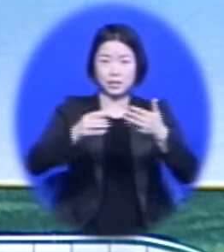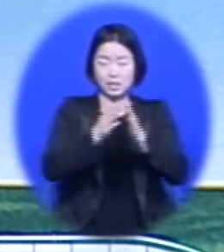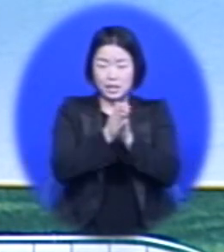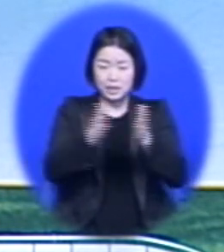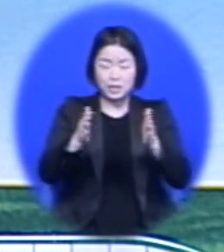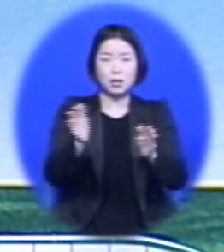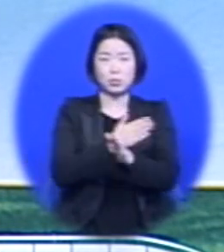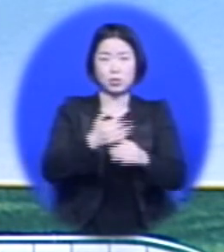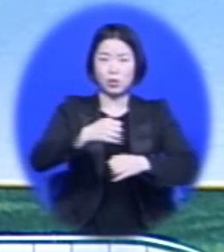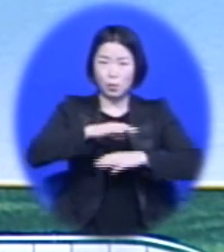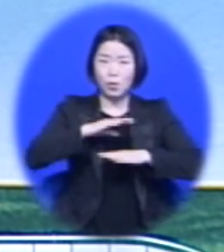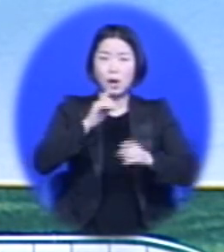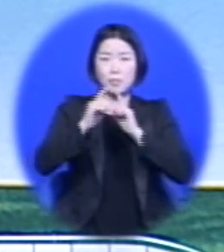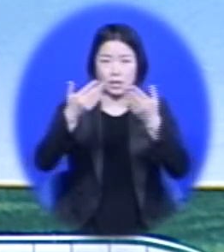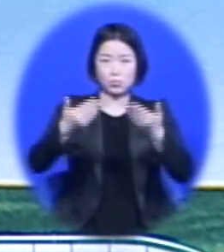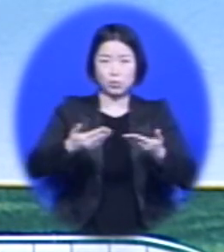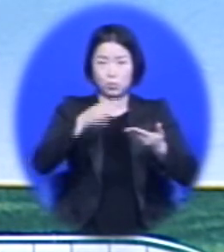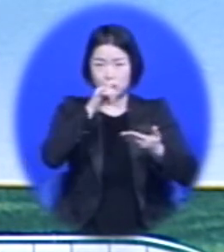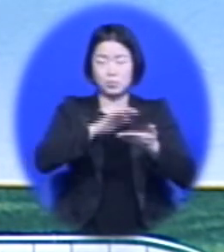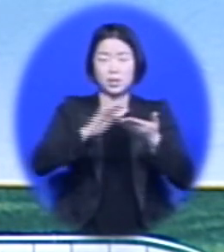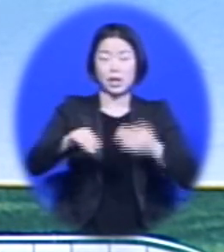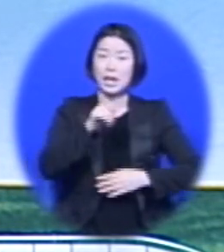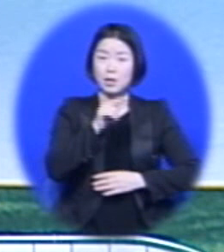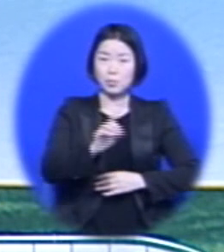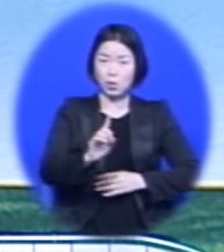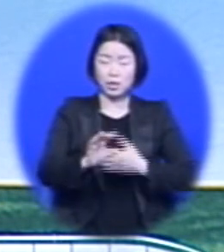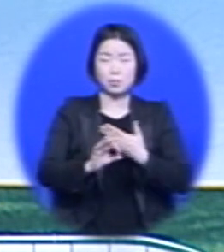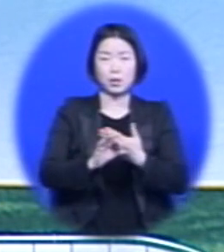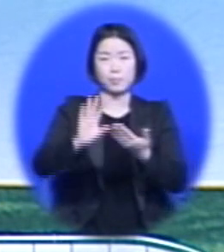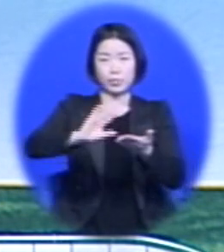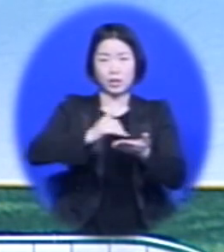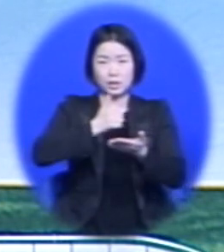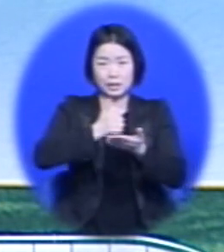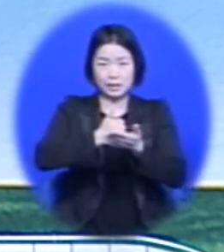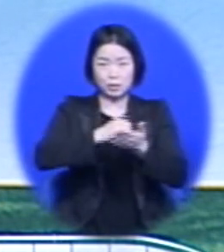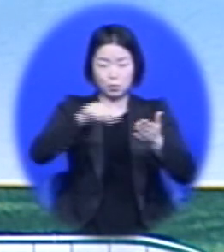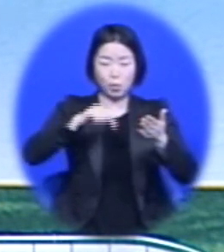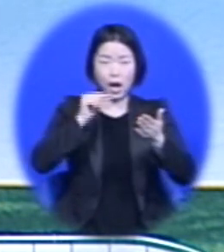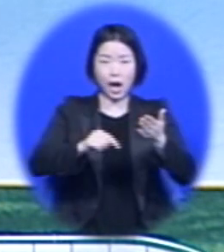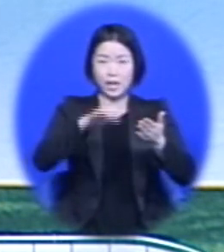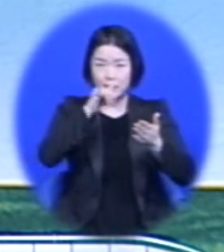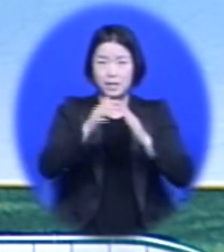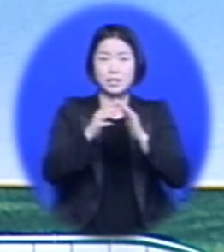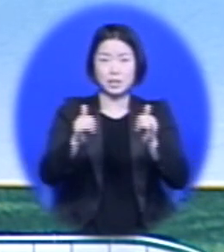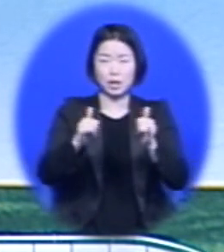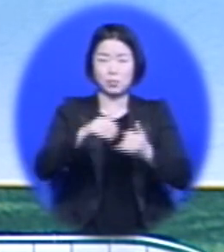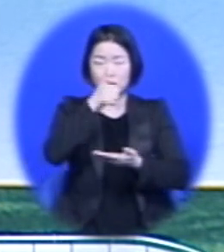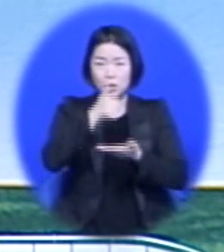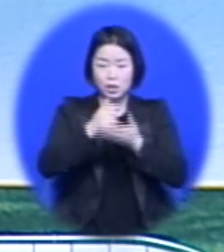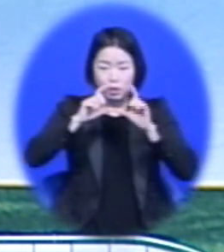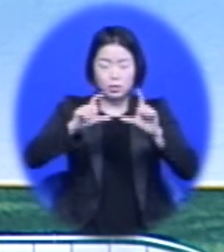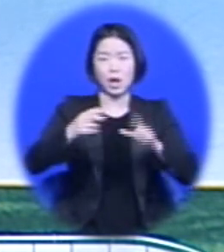놀라운 말씀을 우리에게 주시고 계십니다. 그것은 그리스도 안에 있는 자에게는 정죄함이